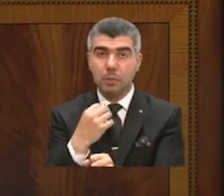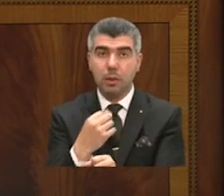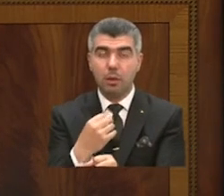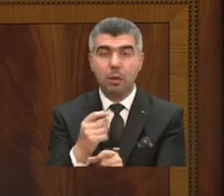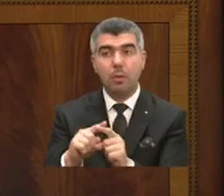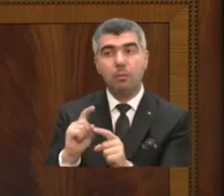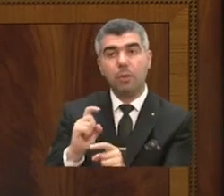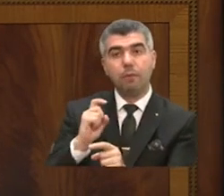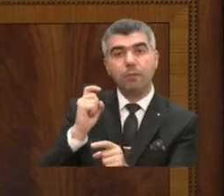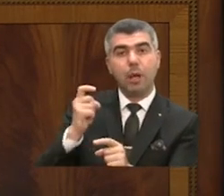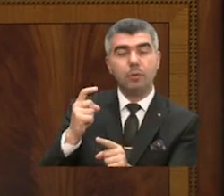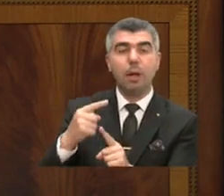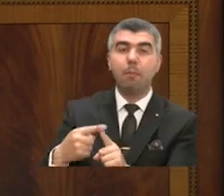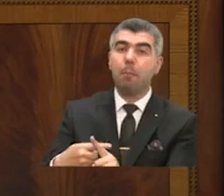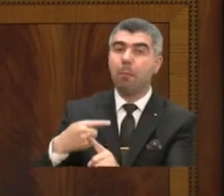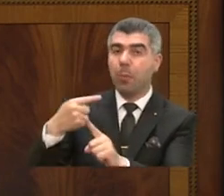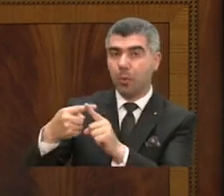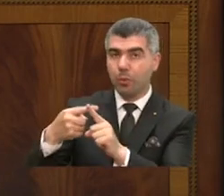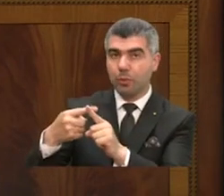تحفيزات إضافية